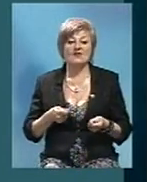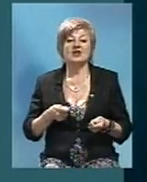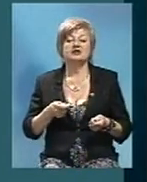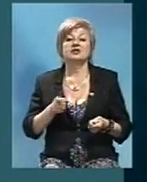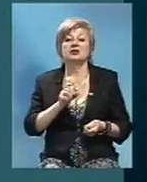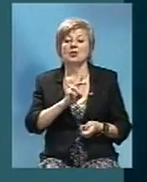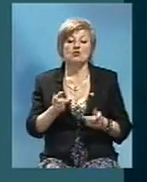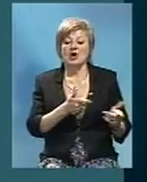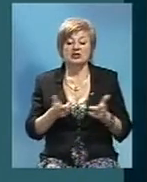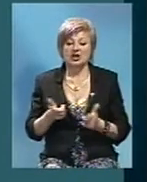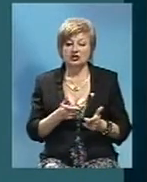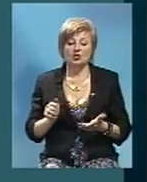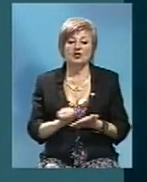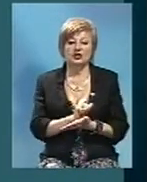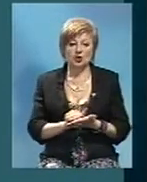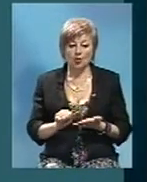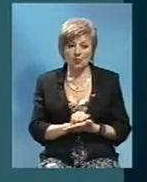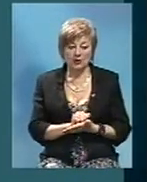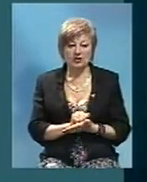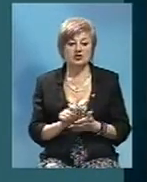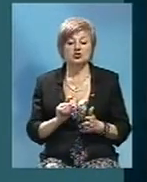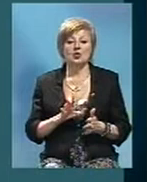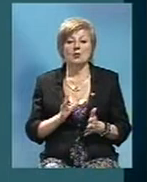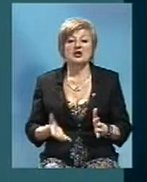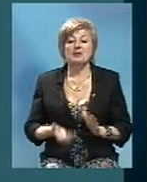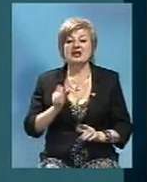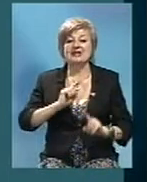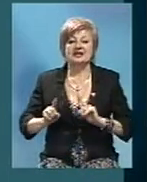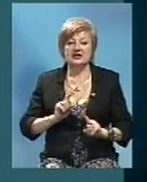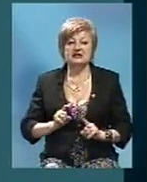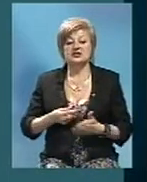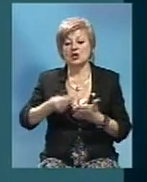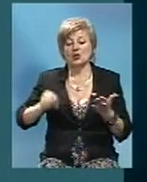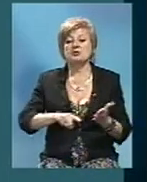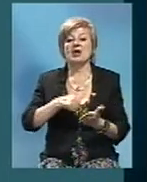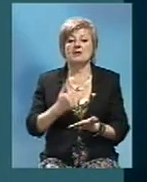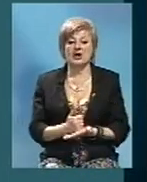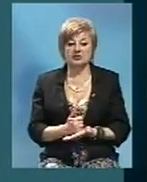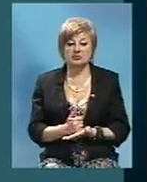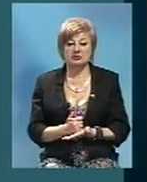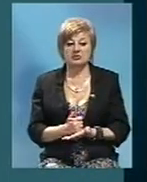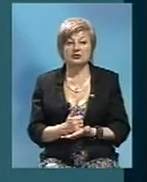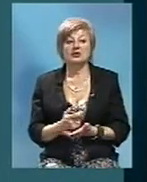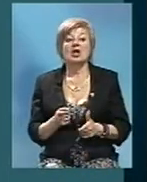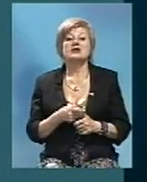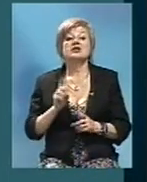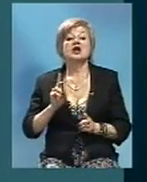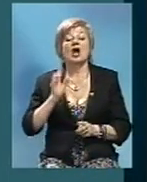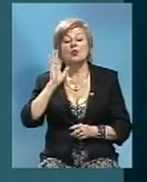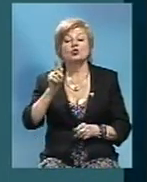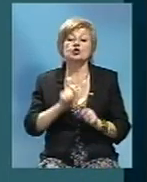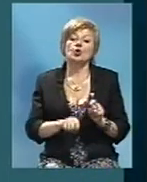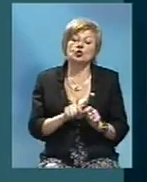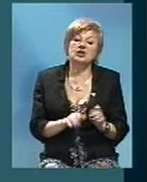колегою-депутатом підготували повторне рішення, воно було підтримано на сесії та підписано мером. А скажіть, будь ласка, у який спосіб буде